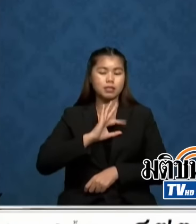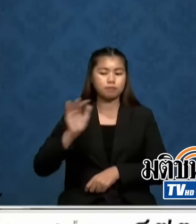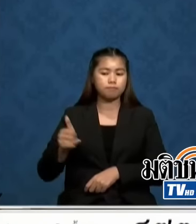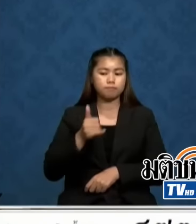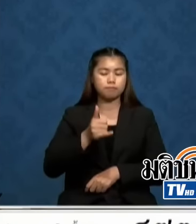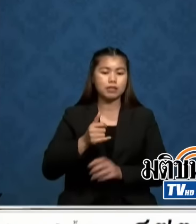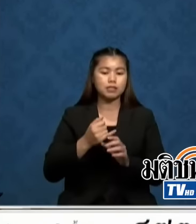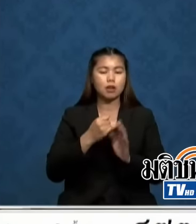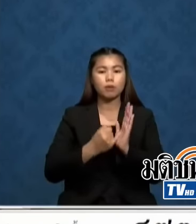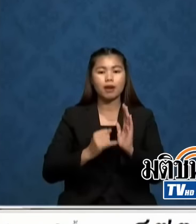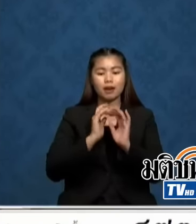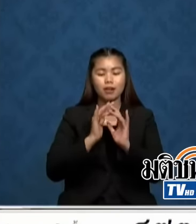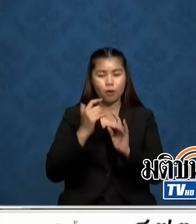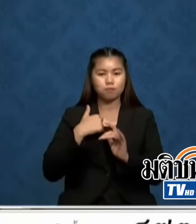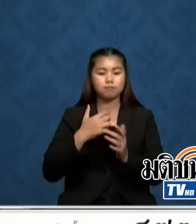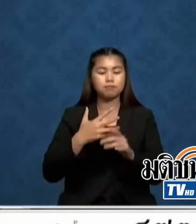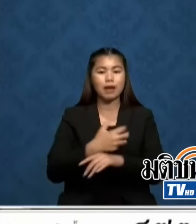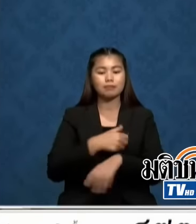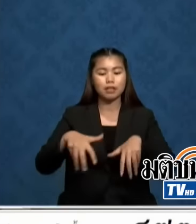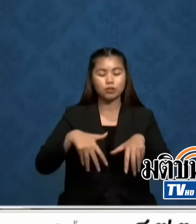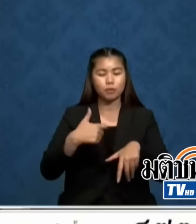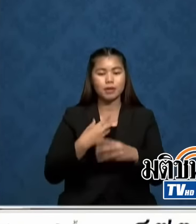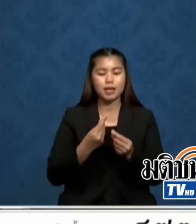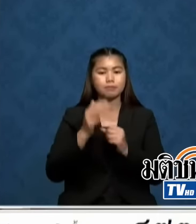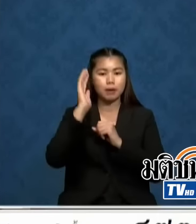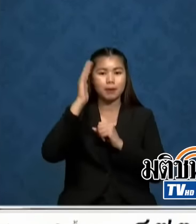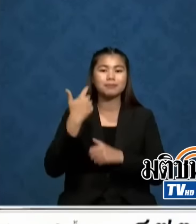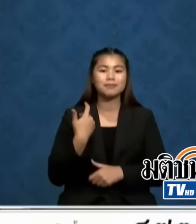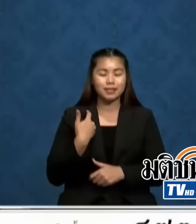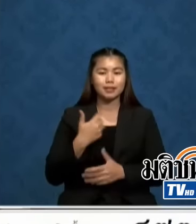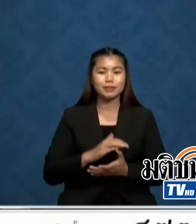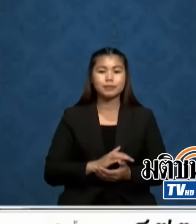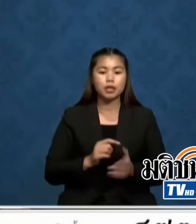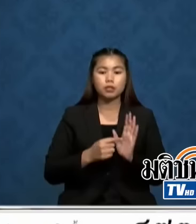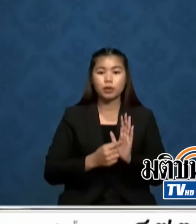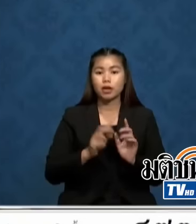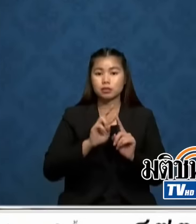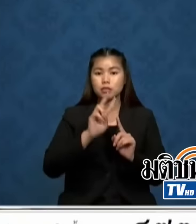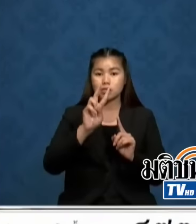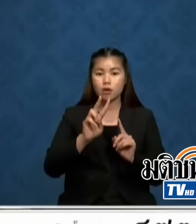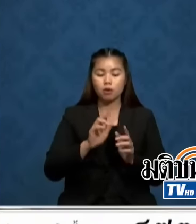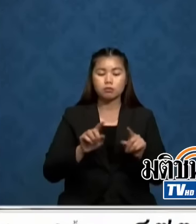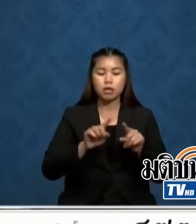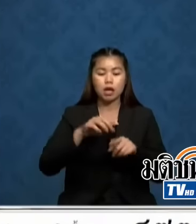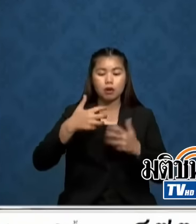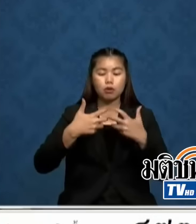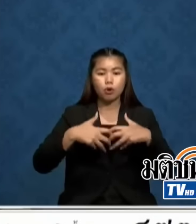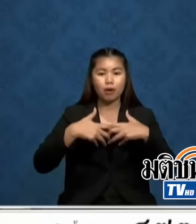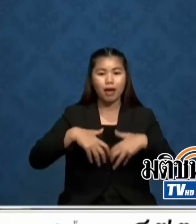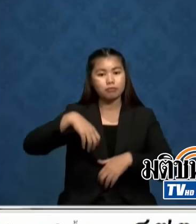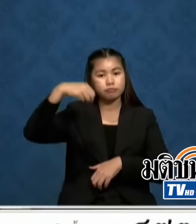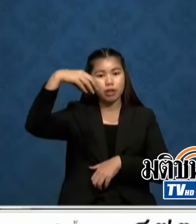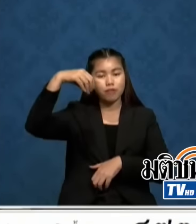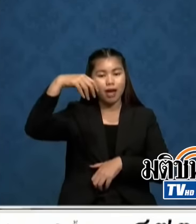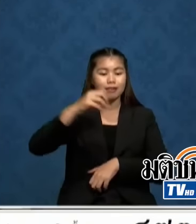จากจังหวัดระยองพรรคประชาชนมาอธิบายในรายละเอียดครับตัวอย่างที่ 2ปัญหาโครงการโรงไฟฟ้าขยะตำบลพระ